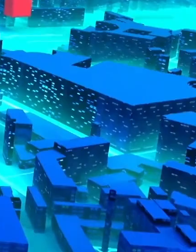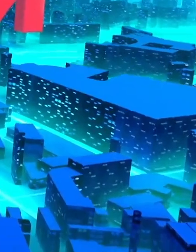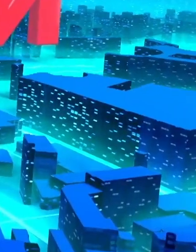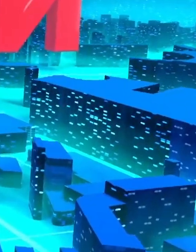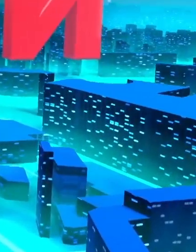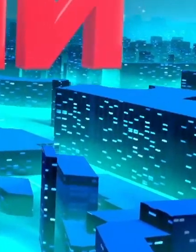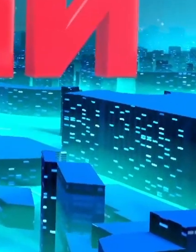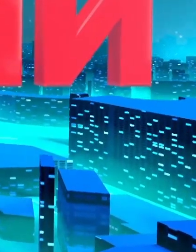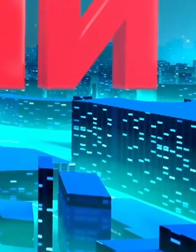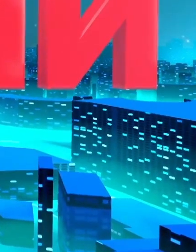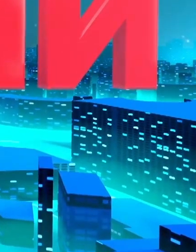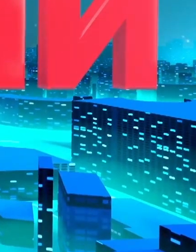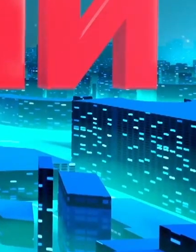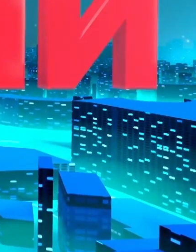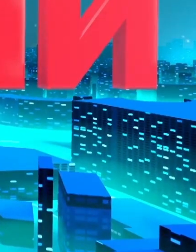Дякую.